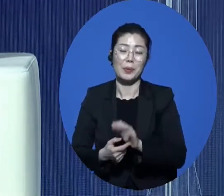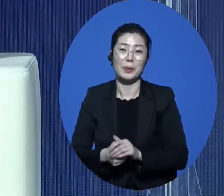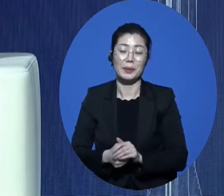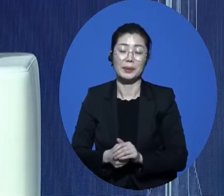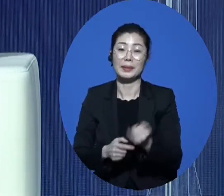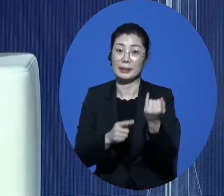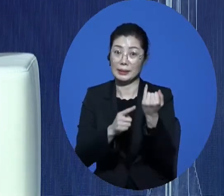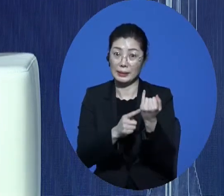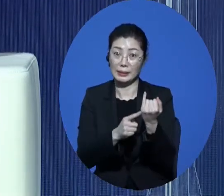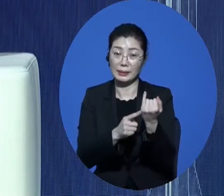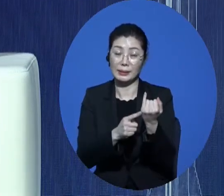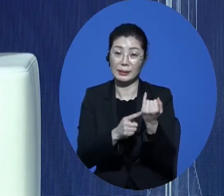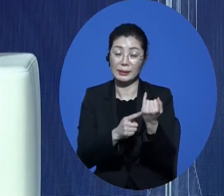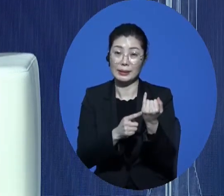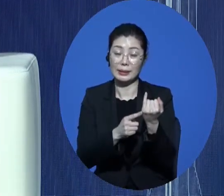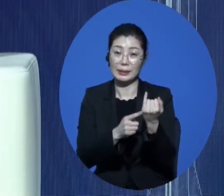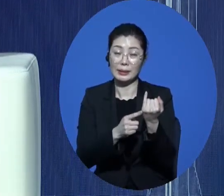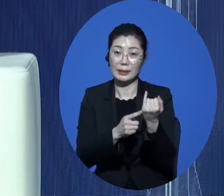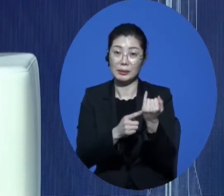밀로바노 시릭